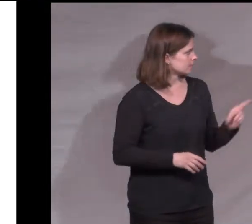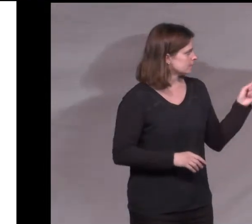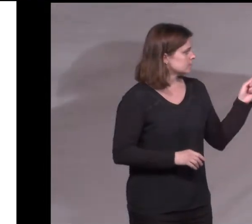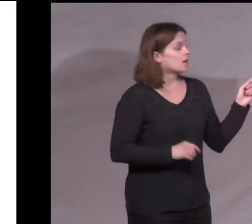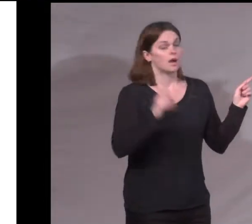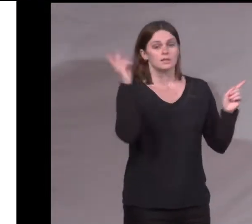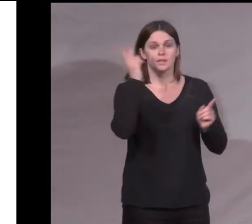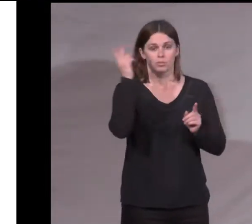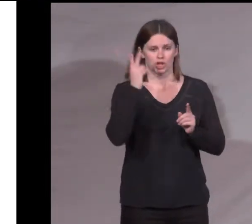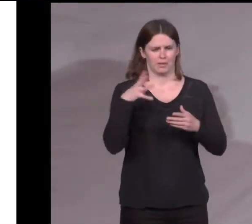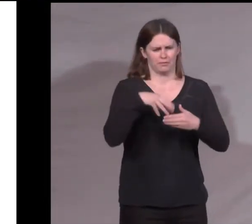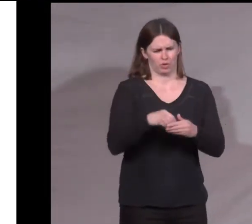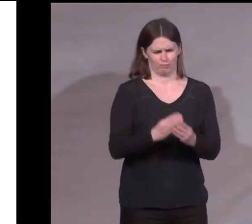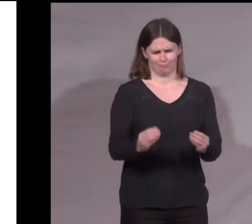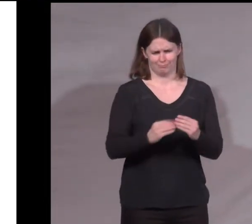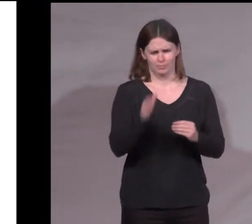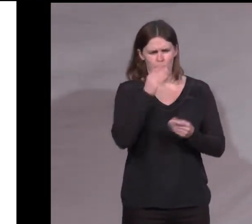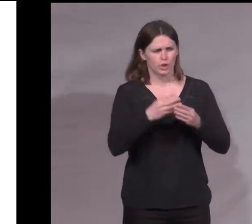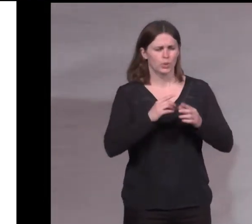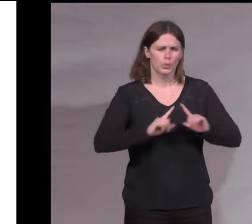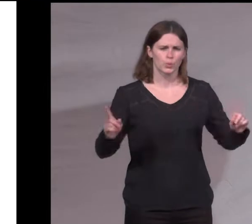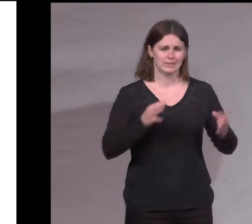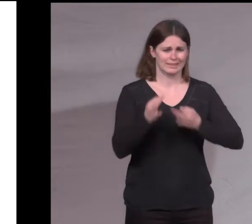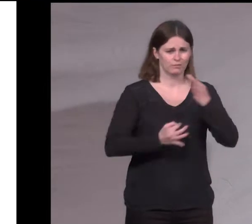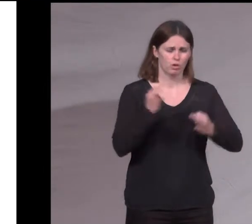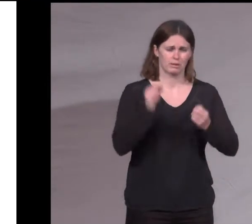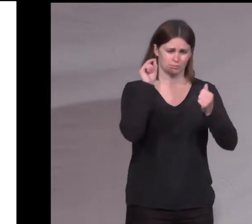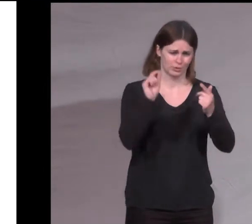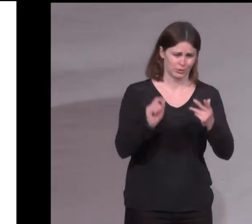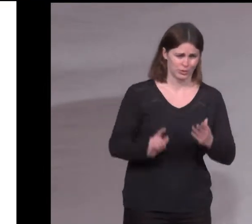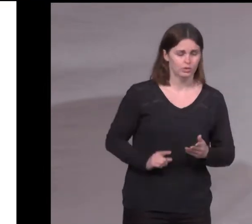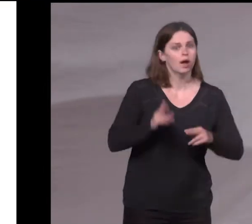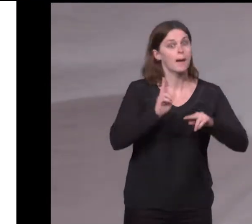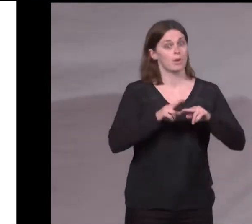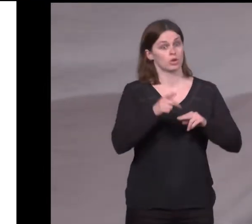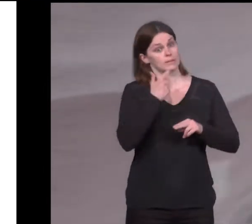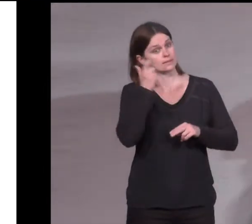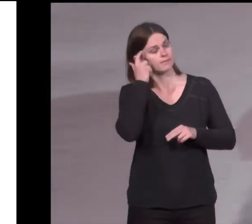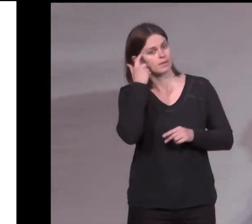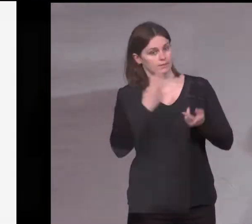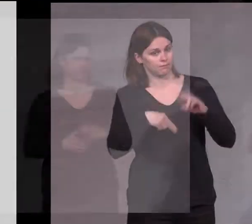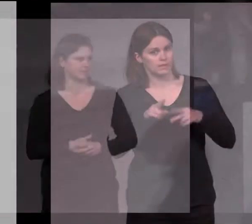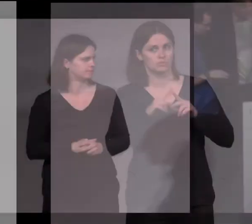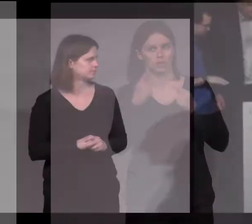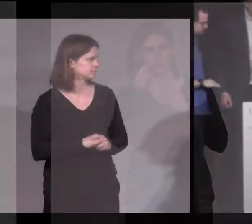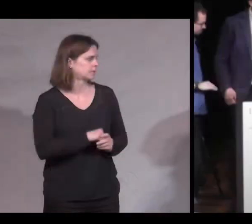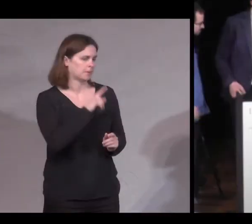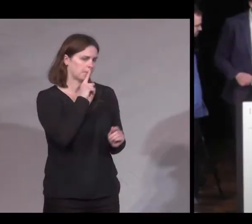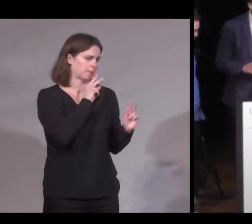můžete podrobně seznámit ve výstavní části v expozici Nadačního fondu Regibase.